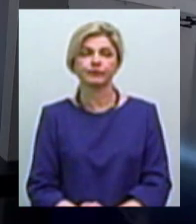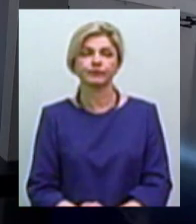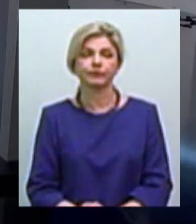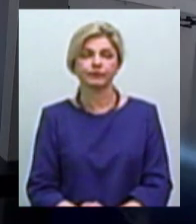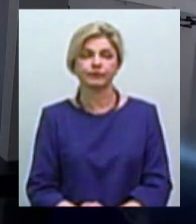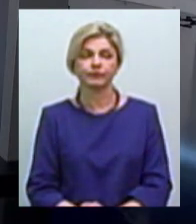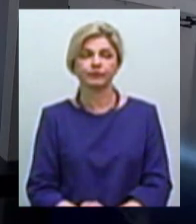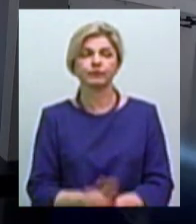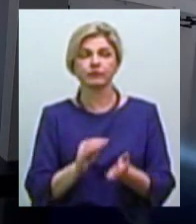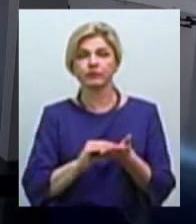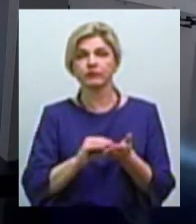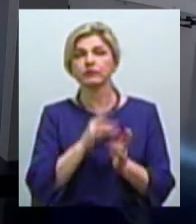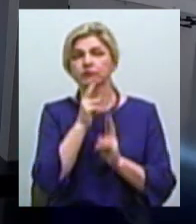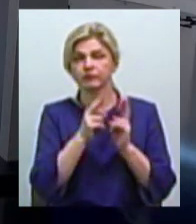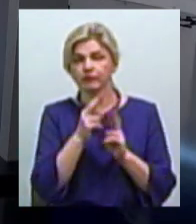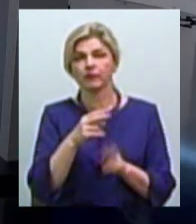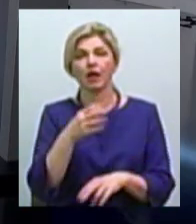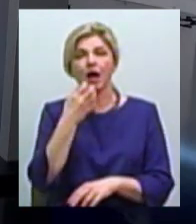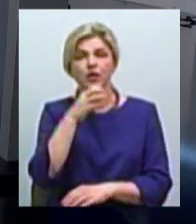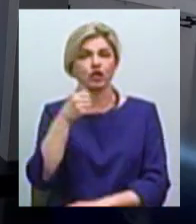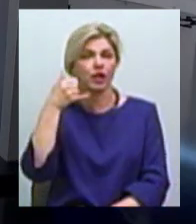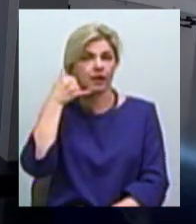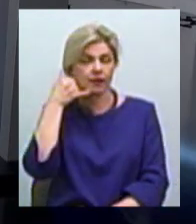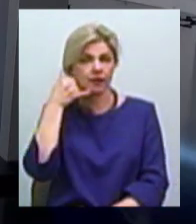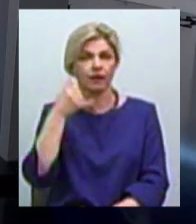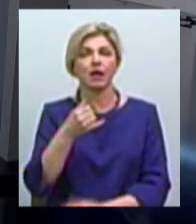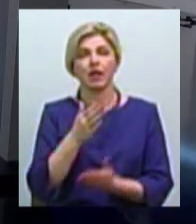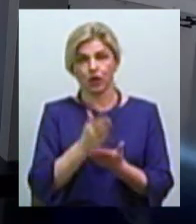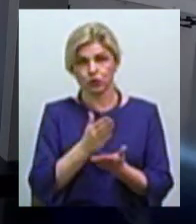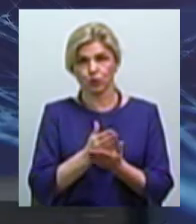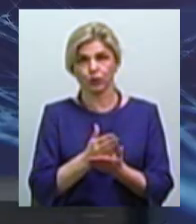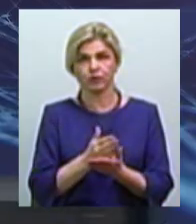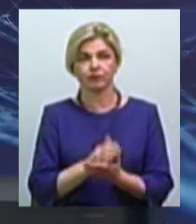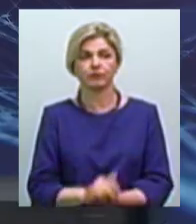Пишуться скарги, гаряча лінія. Для цього існують. Так,